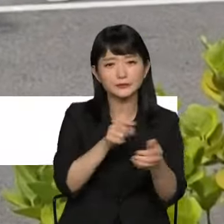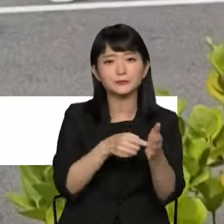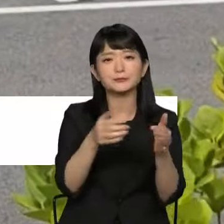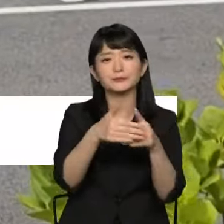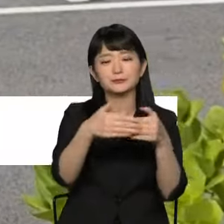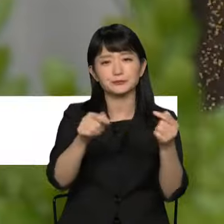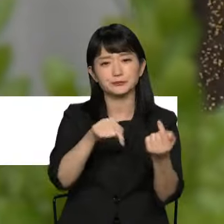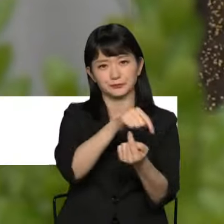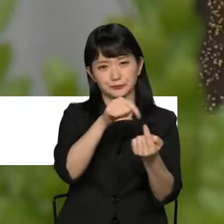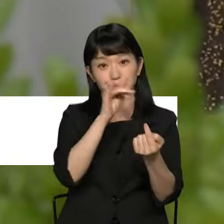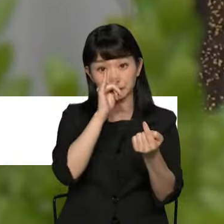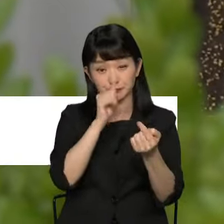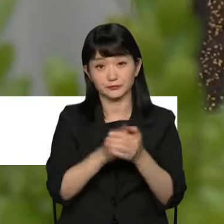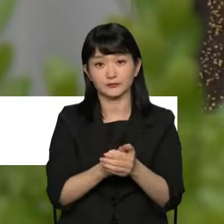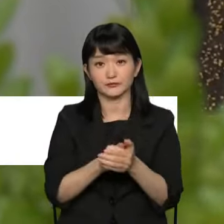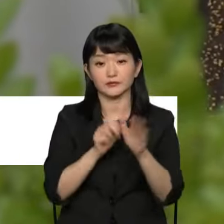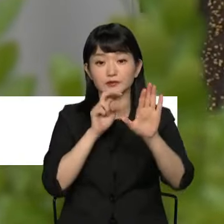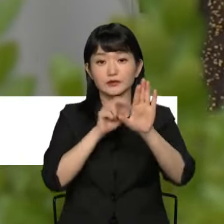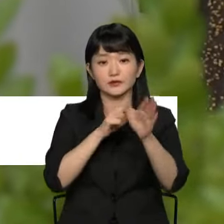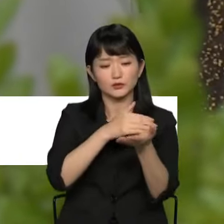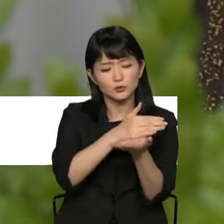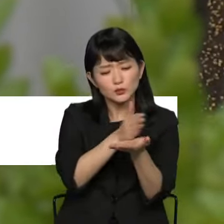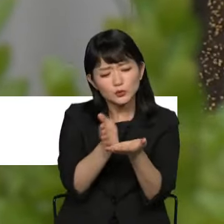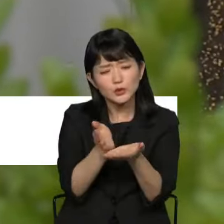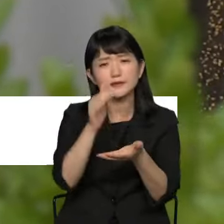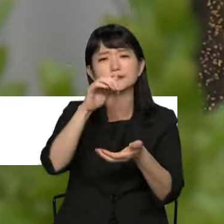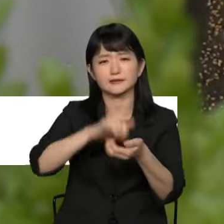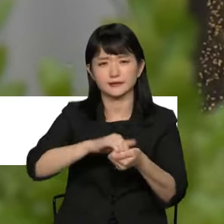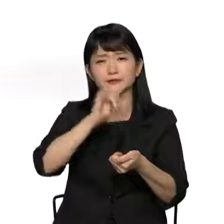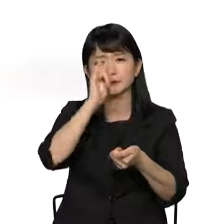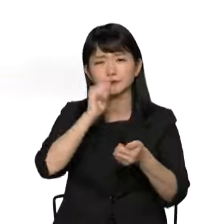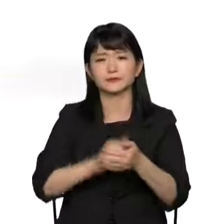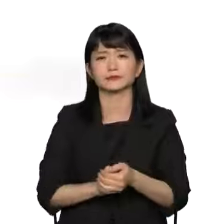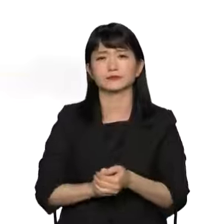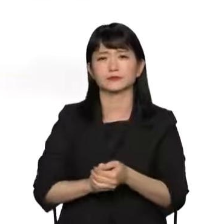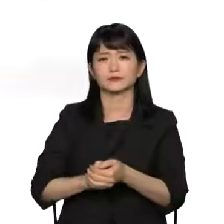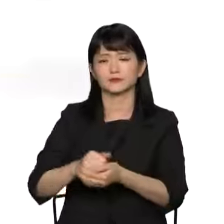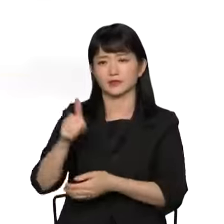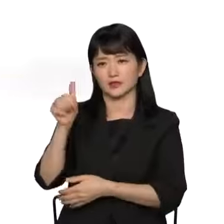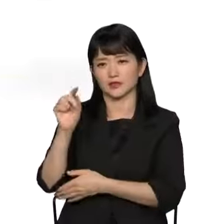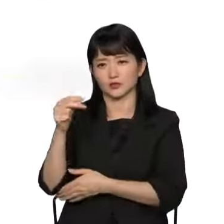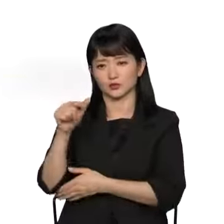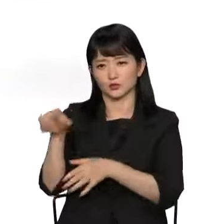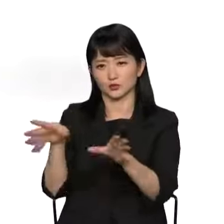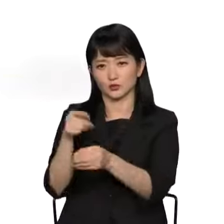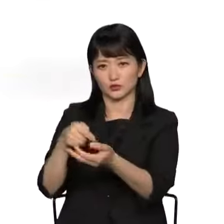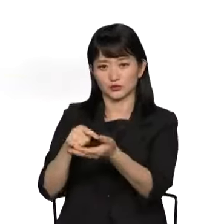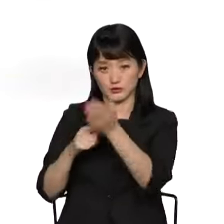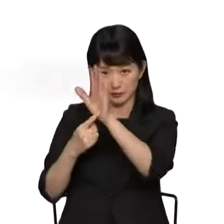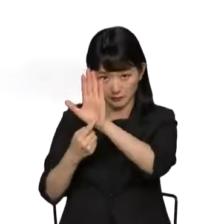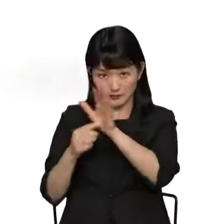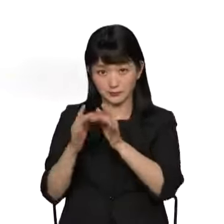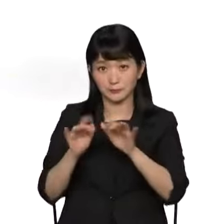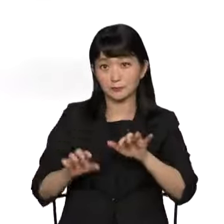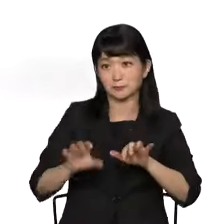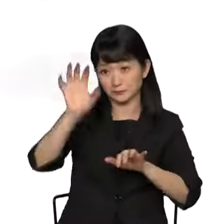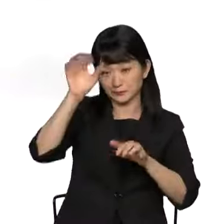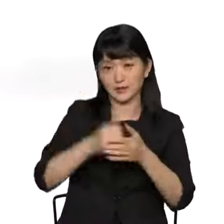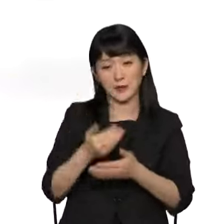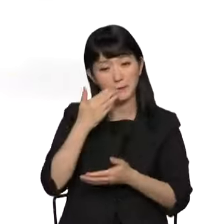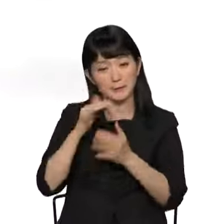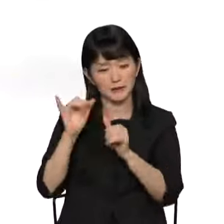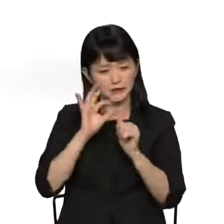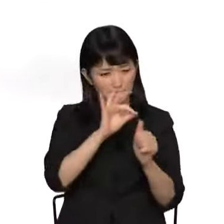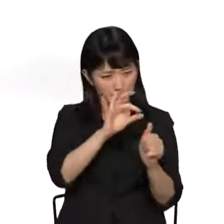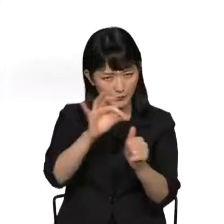밝혔습니다. 다만 진료 과목은 제한이 좀 있을 수 있습니다. 한덕수 총리는 페이스북에 가용자원을 총동원해서 최선의